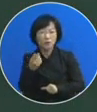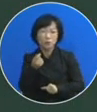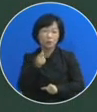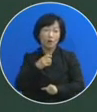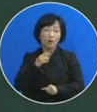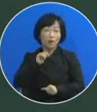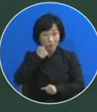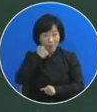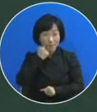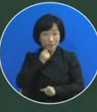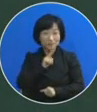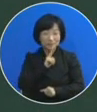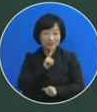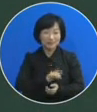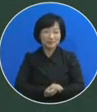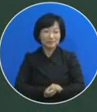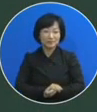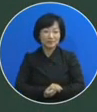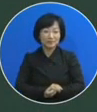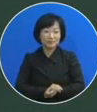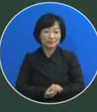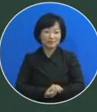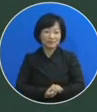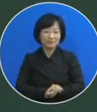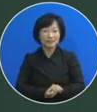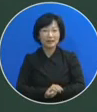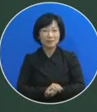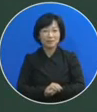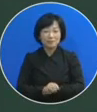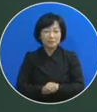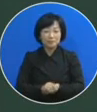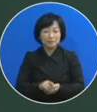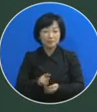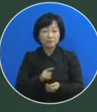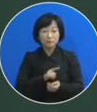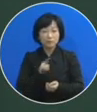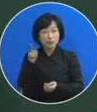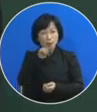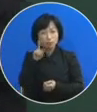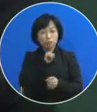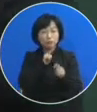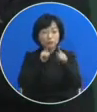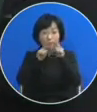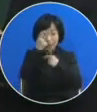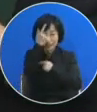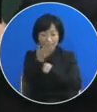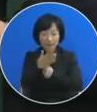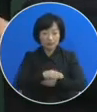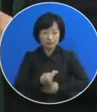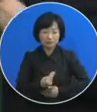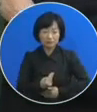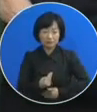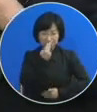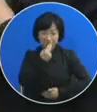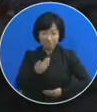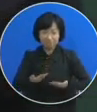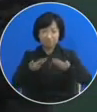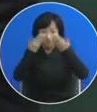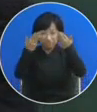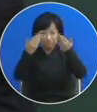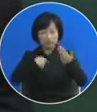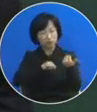말은 생명권 가치를 발견했다는 말. This means that you realize what's worth staking our lives on.